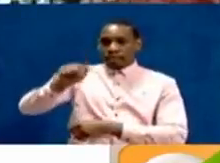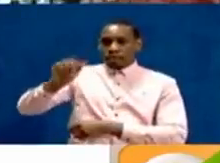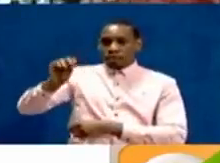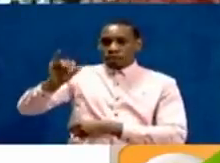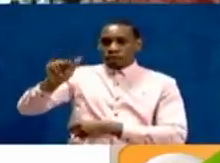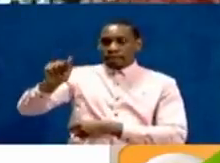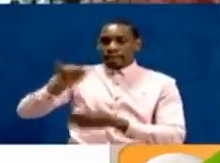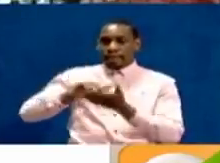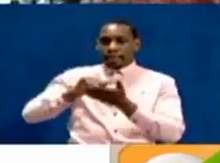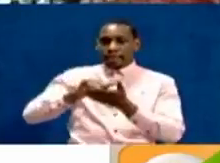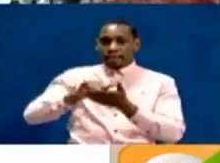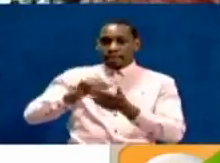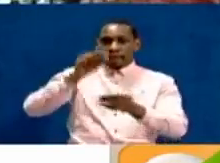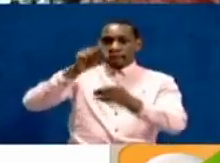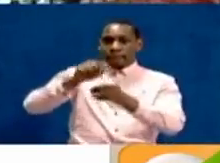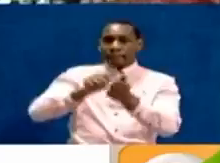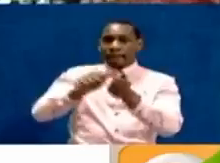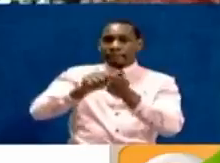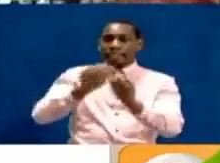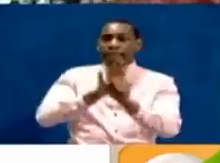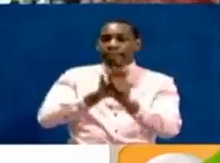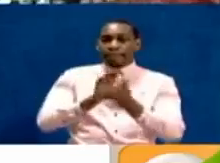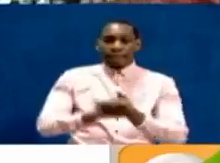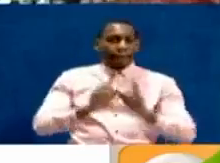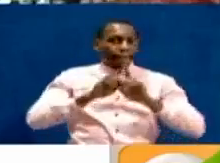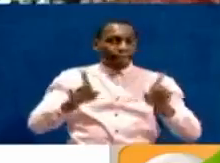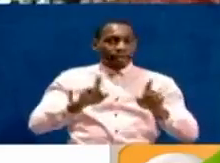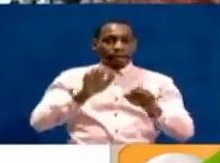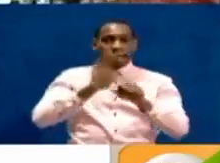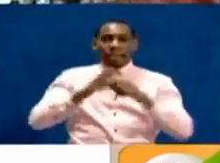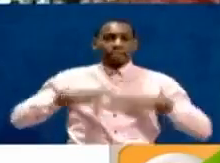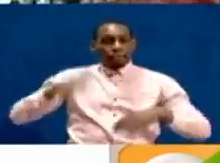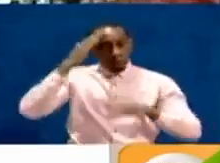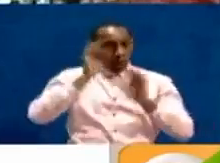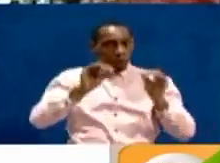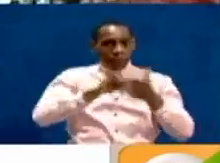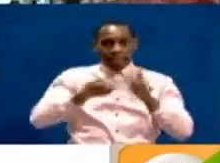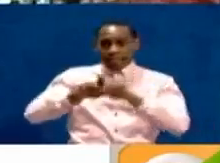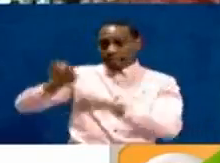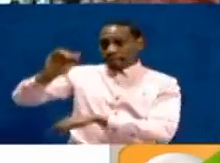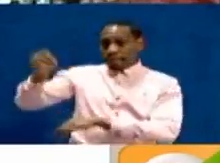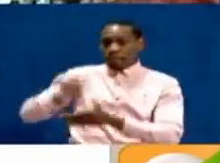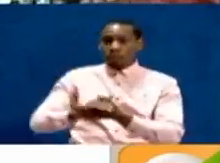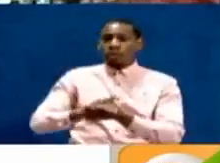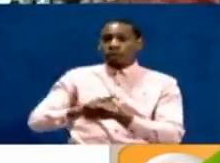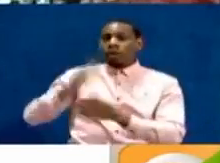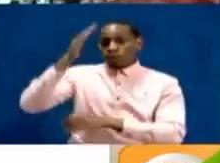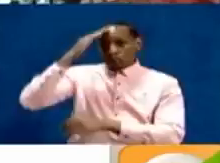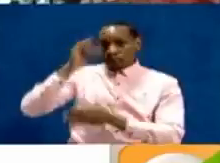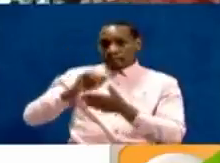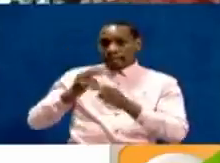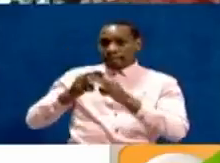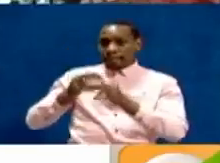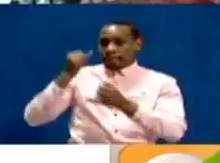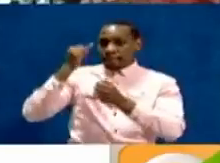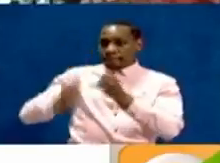kujivunia ukwasi wa kuzalisha mahindi kwa wingi. Hata hivyo, wengi hawafahamu kuwa mji huu pia unafahamika kama mwisho